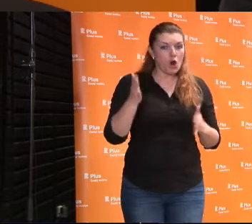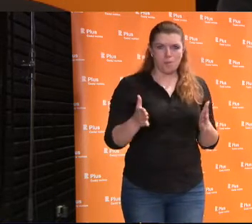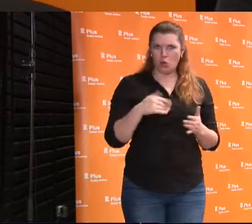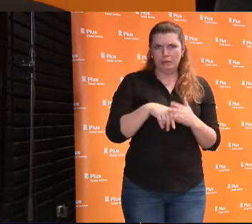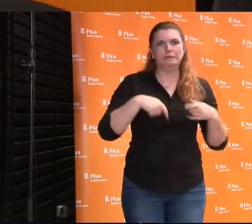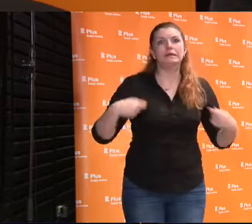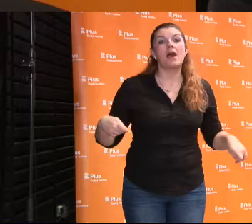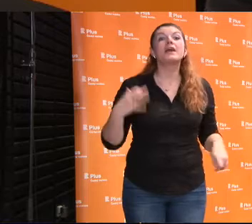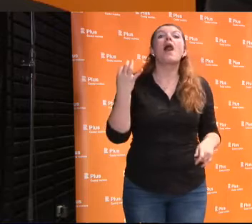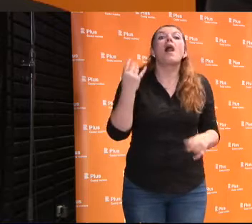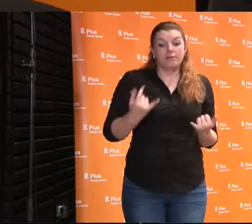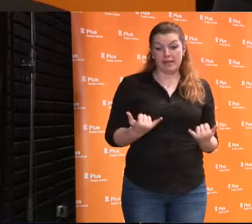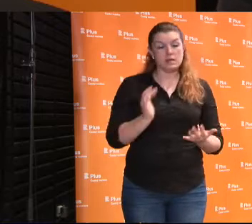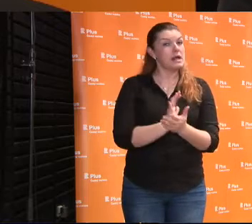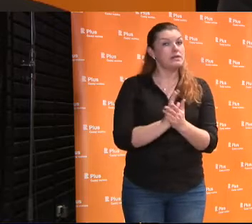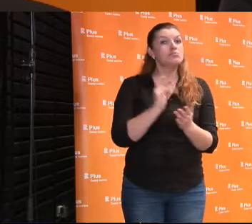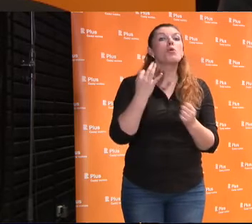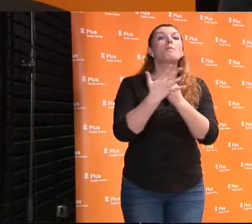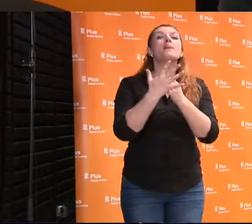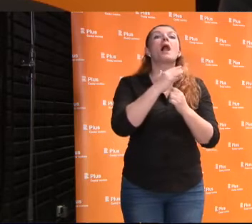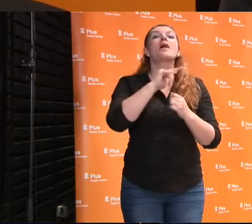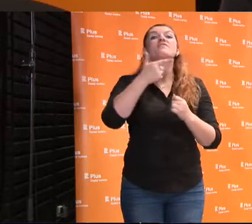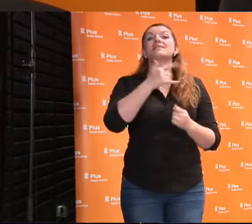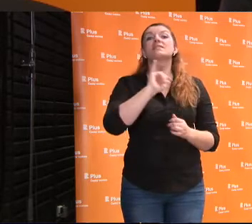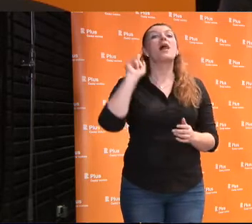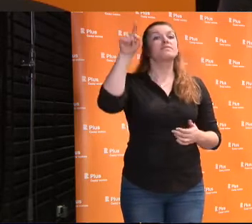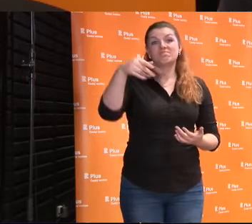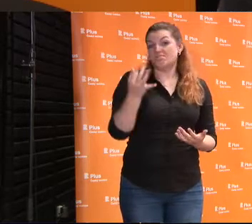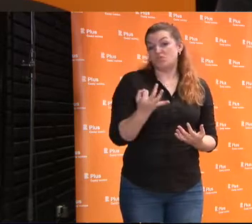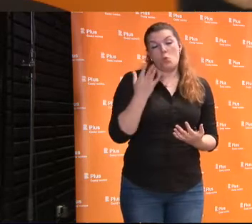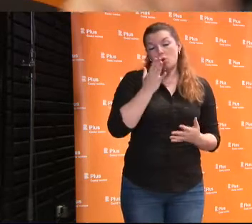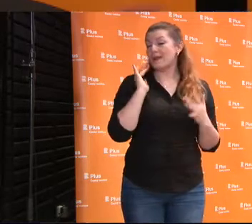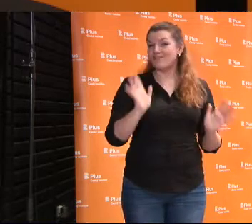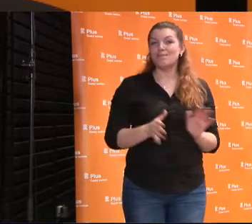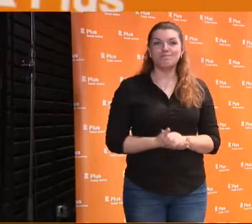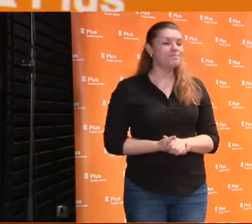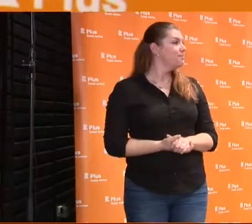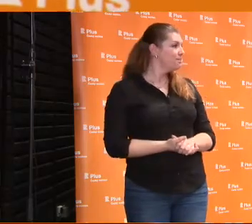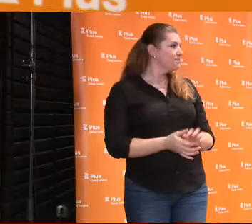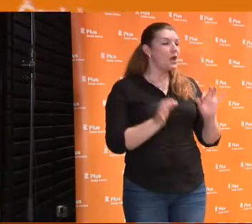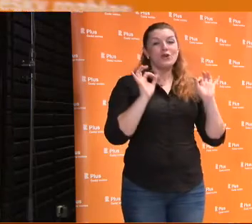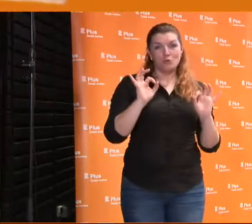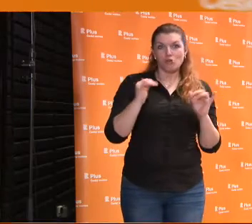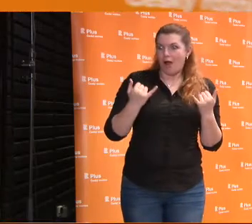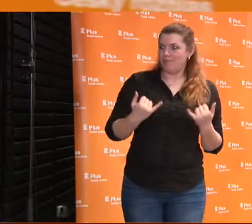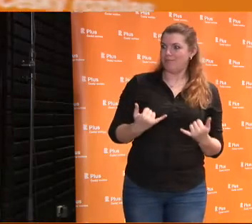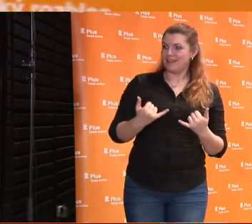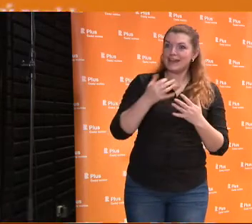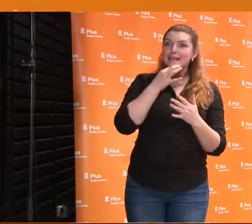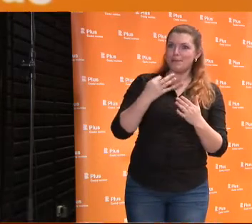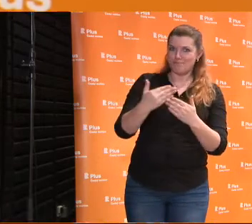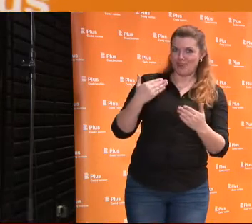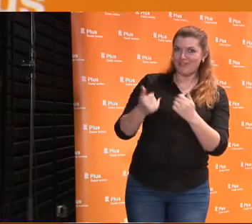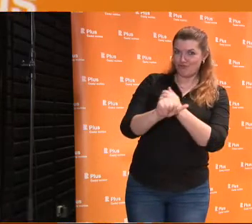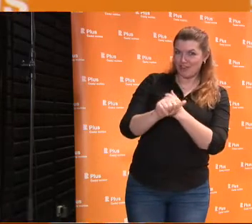za 15-20 let, to těžko odhadnout, ale v tento okamžik obavu nemám. Pokud byste měl odpovídat před 16 lety jako premiér, tak řekl